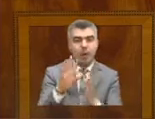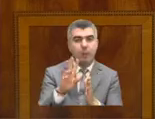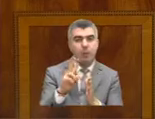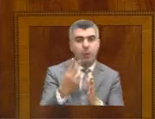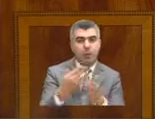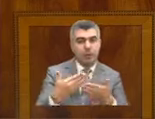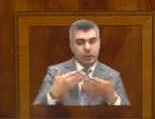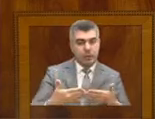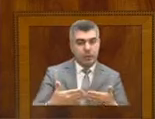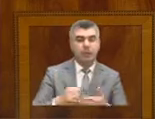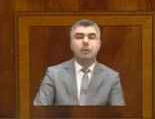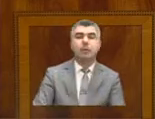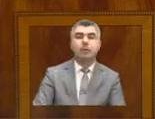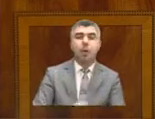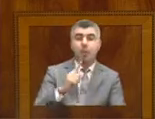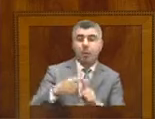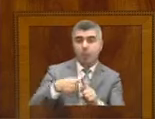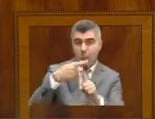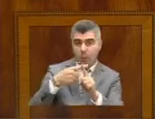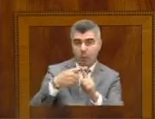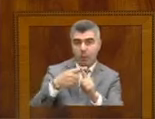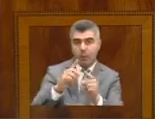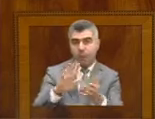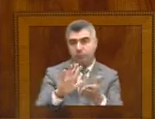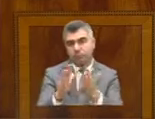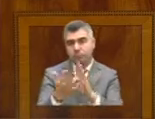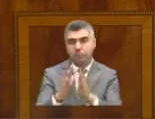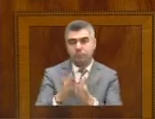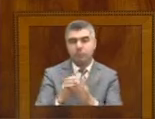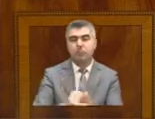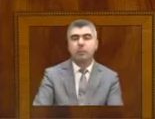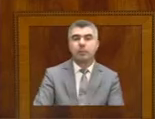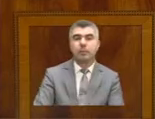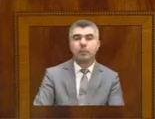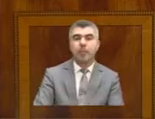2025، وذلك بزيادة ما يناهز